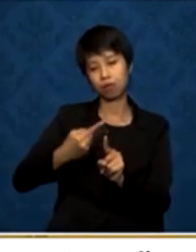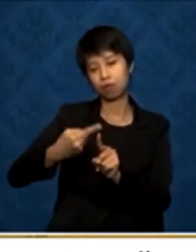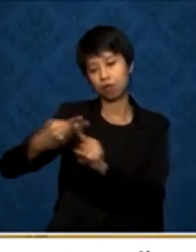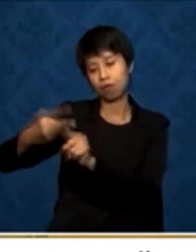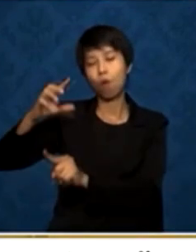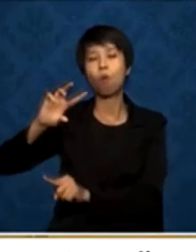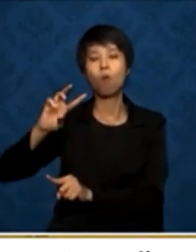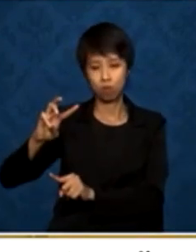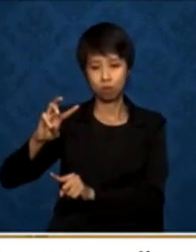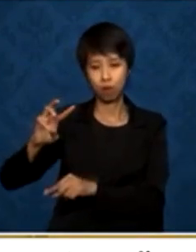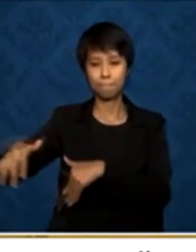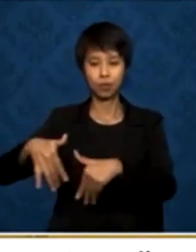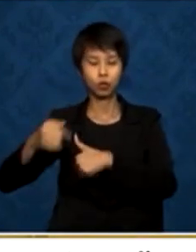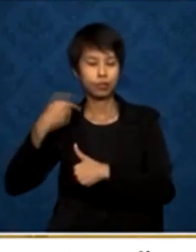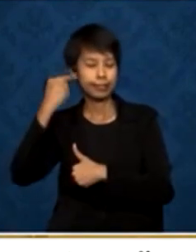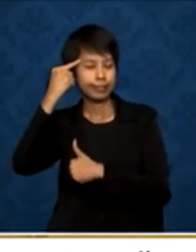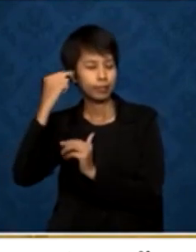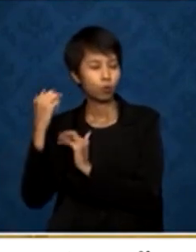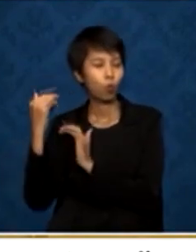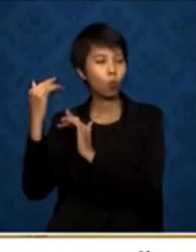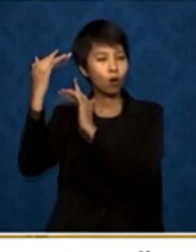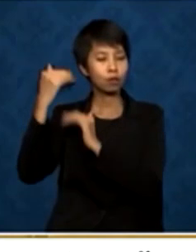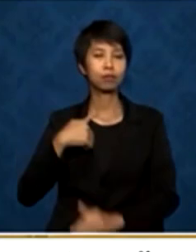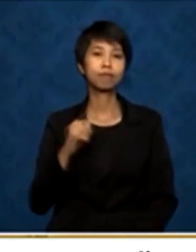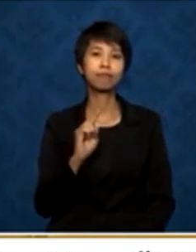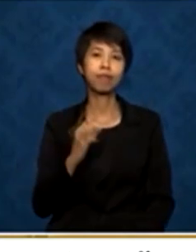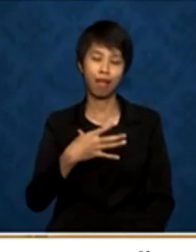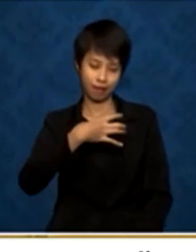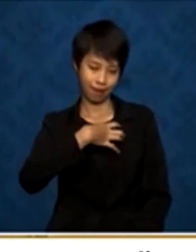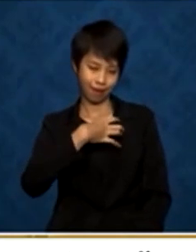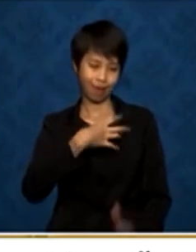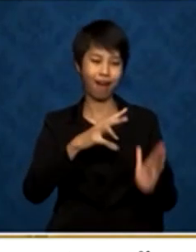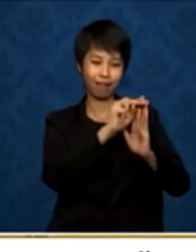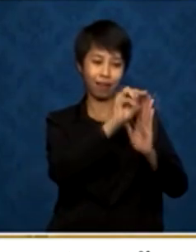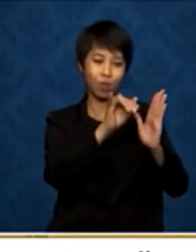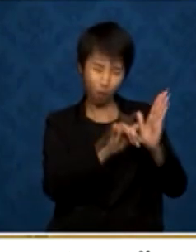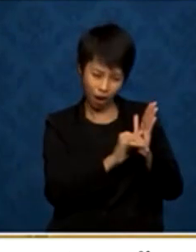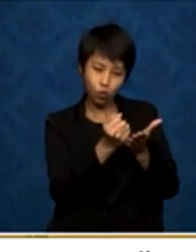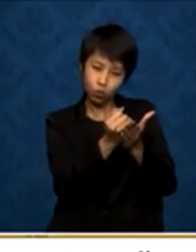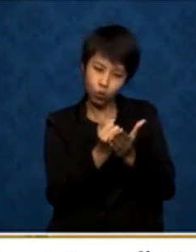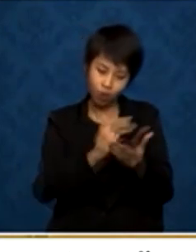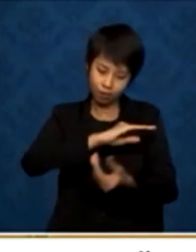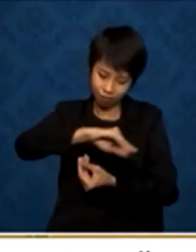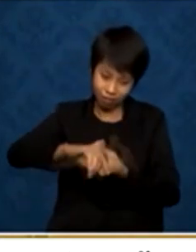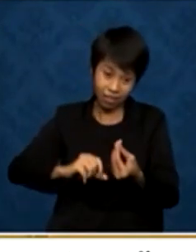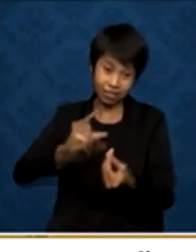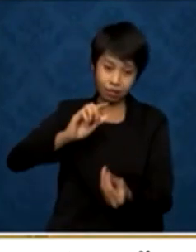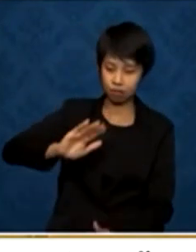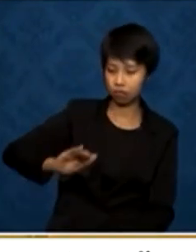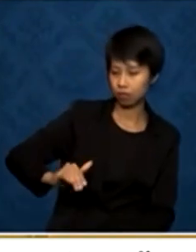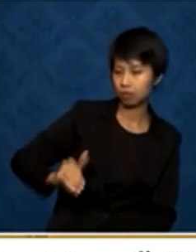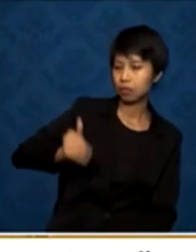ชาชนก็คาดหวังนะครับที่จะได้เห็นนโยบายในการพลิกฟื้นเศรษฐกิจปาก